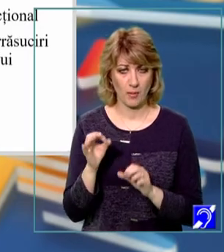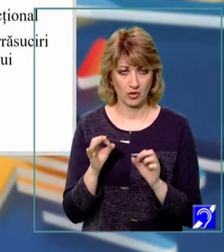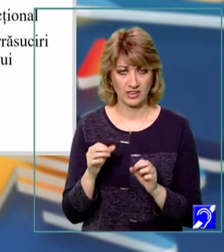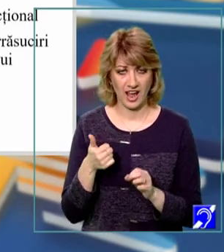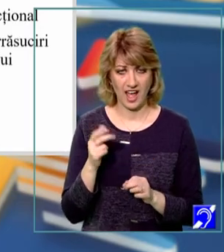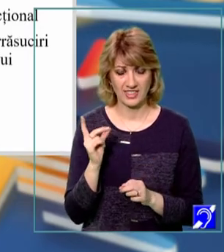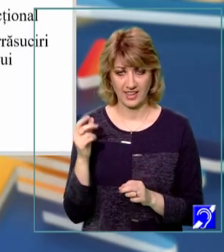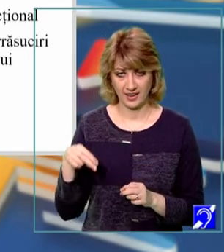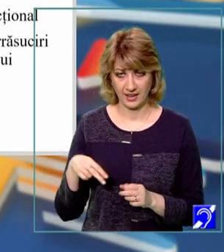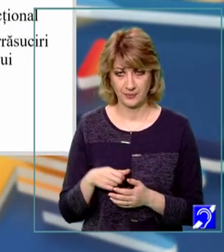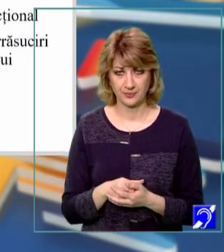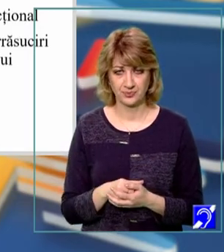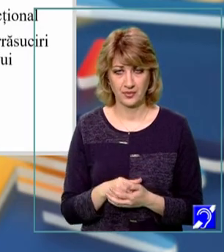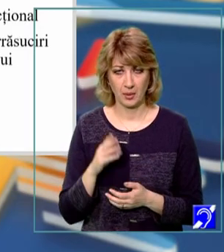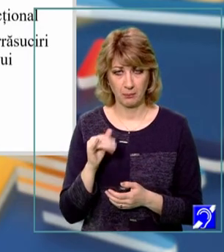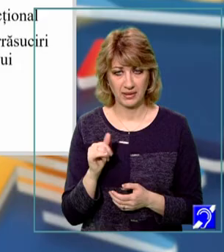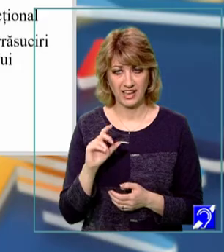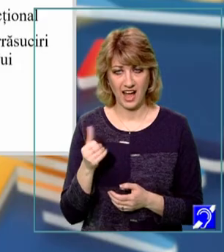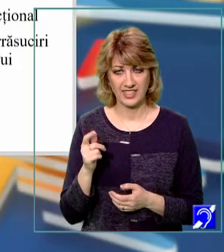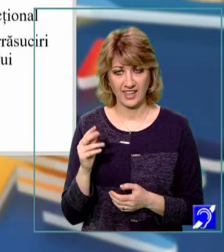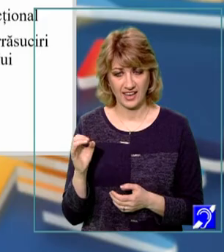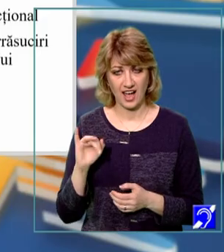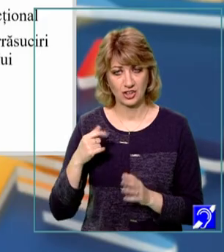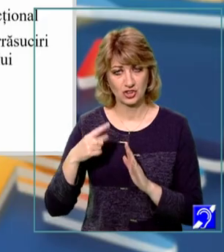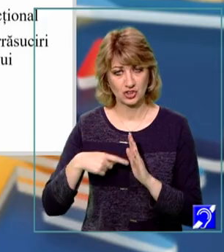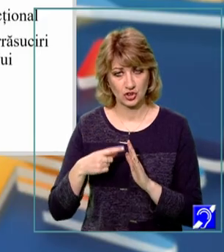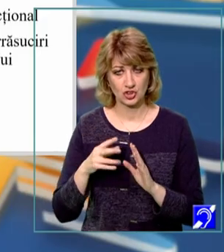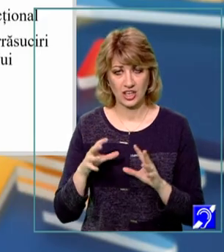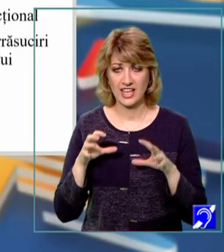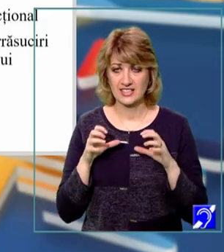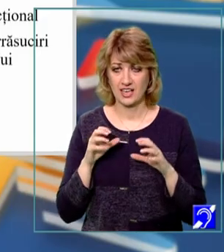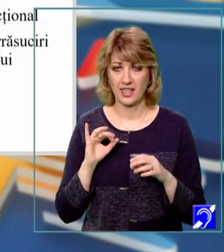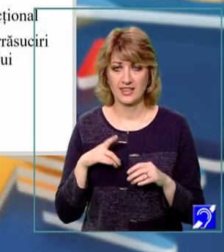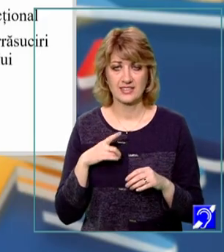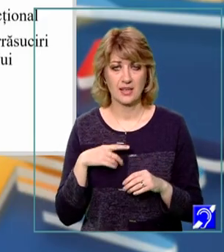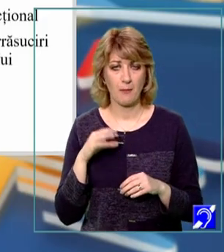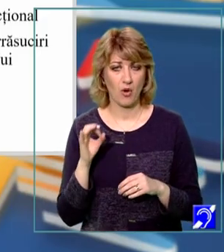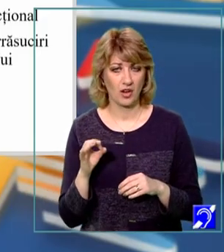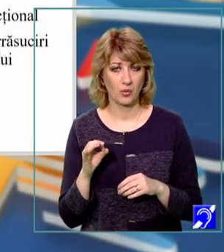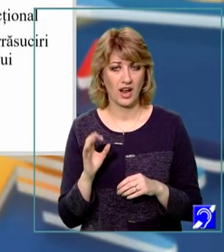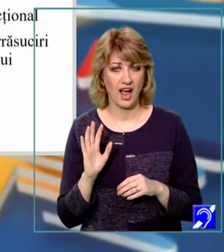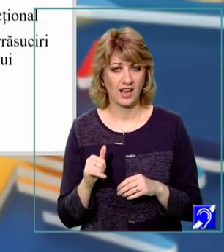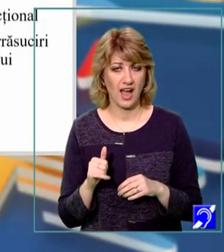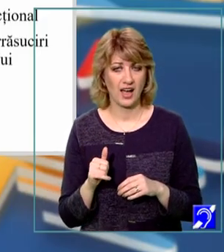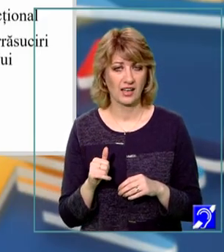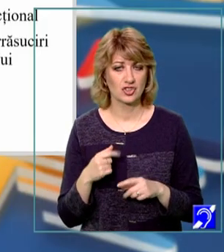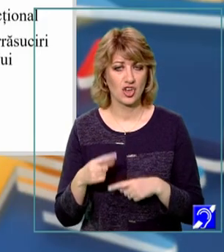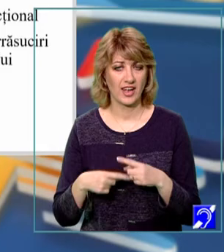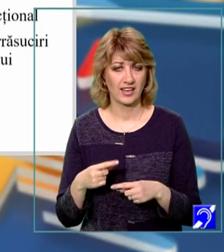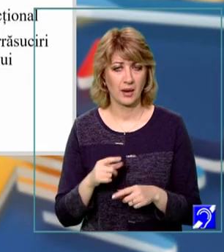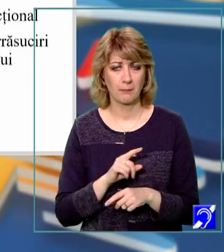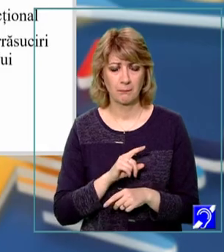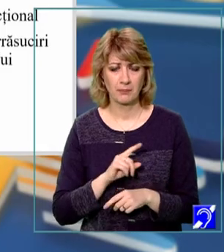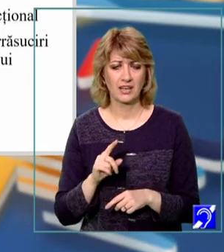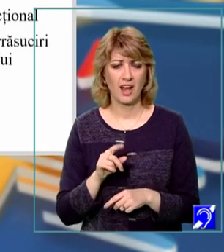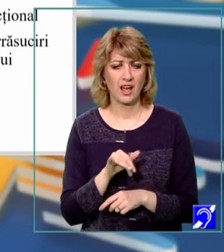ADN, bicatenară și circulară, și reținem că este molecula care conține genele, până la câteva